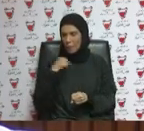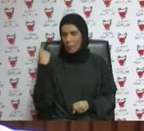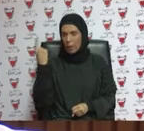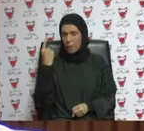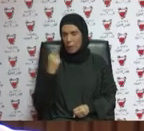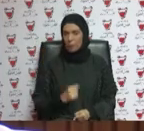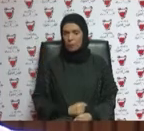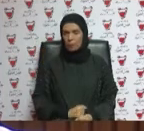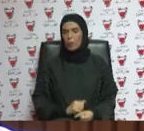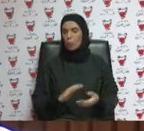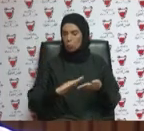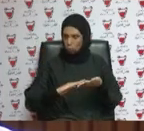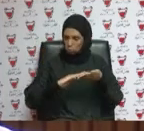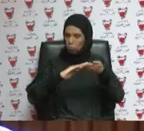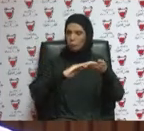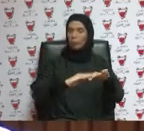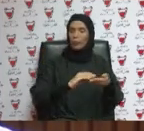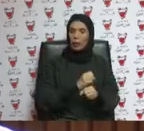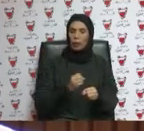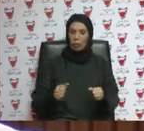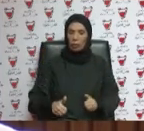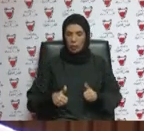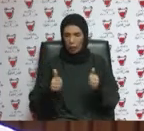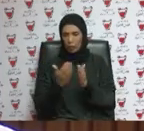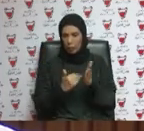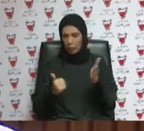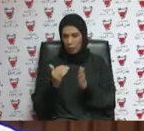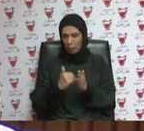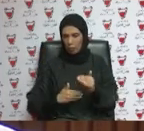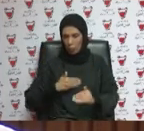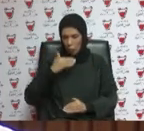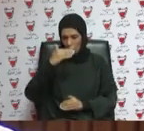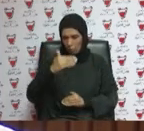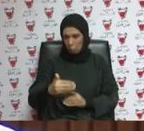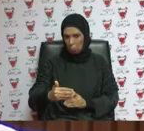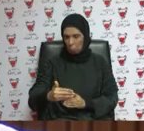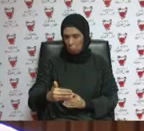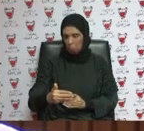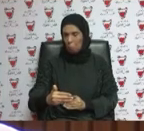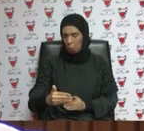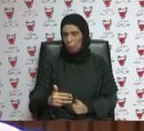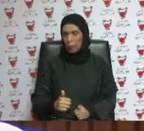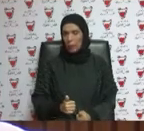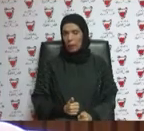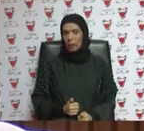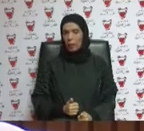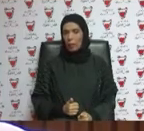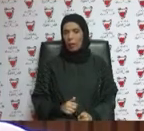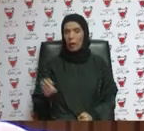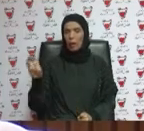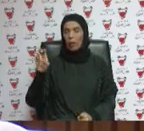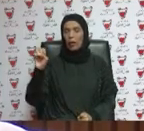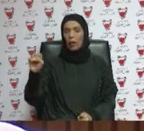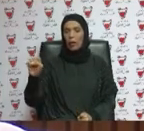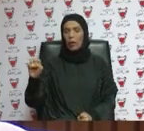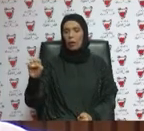طبعا سوف يساهم هذا المشروع في دفع عجلة الاقتصاد إلى الأمام، هذا شيء حتمي، وخاصة أن القطاع الخاص أجبر